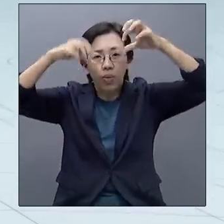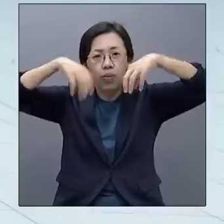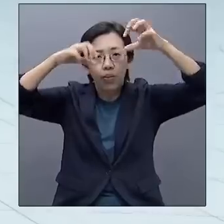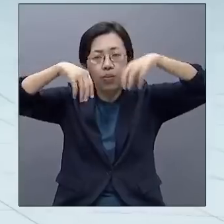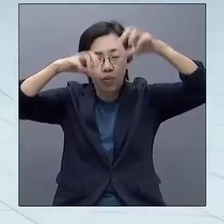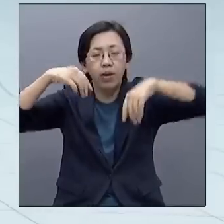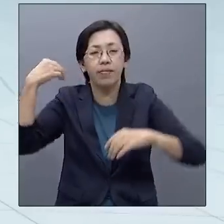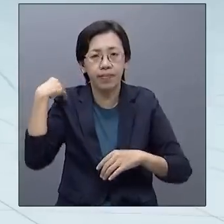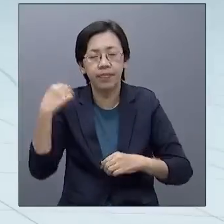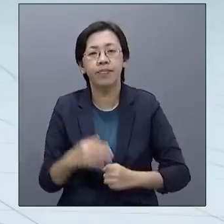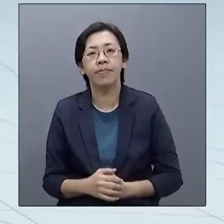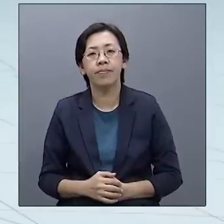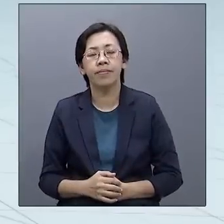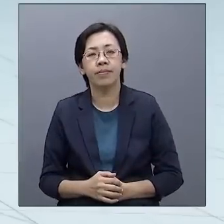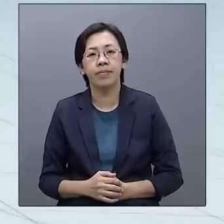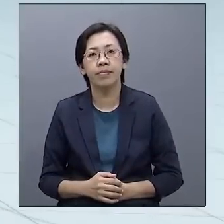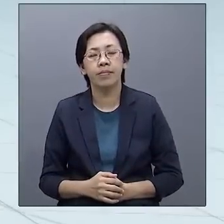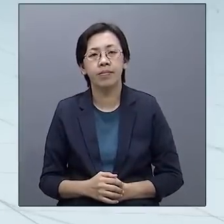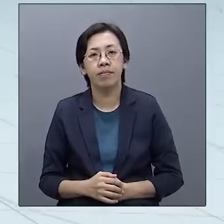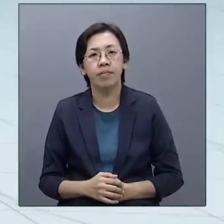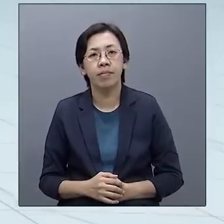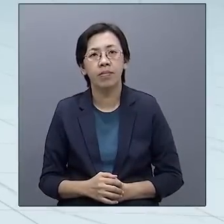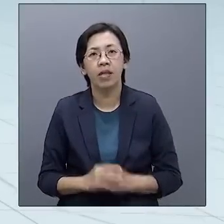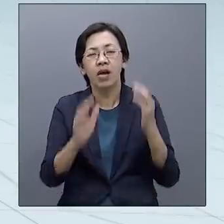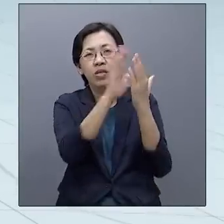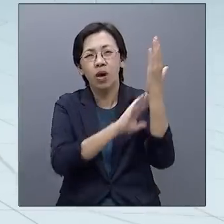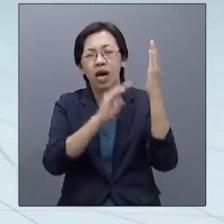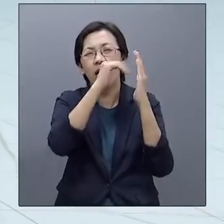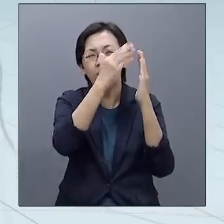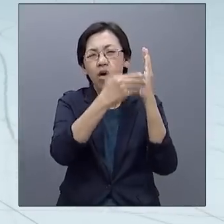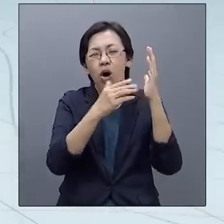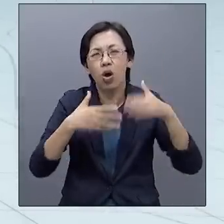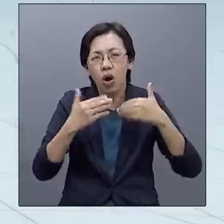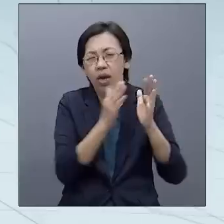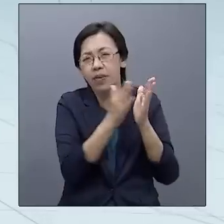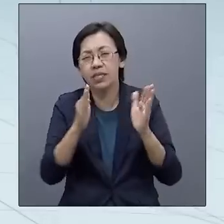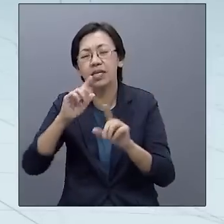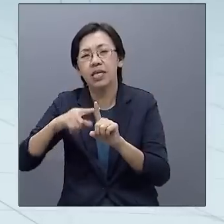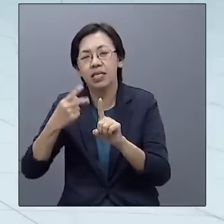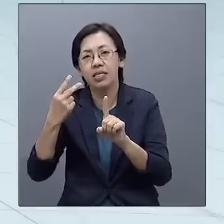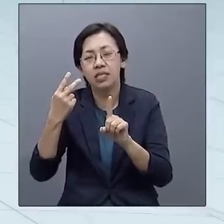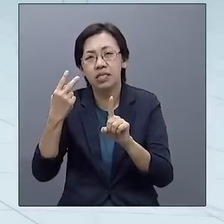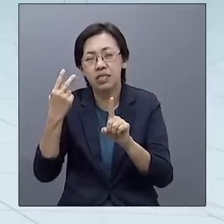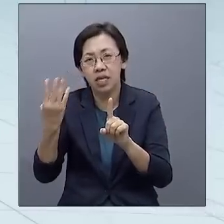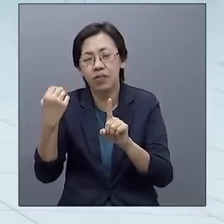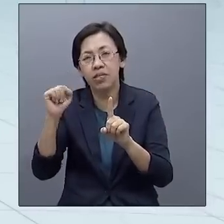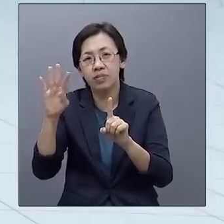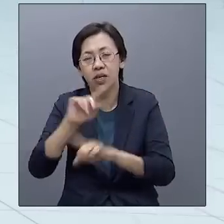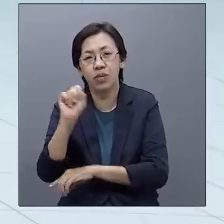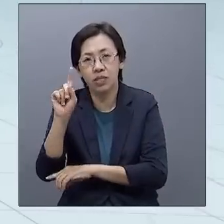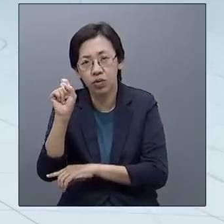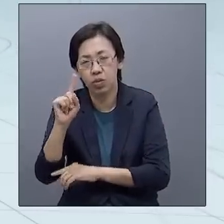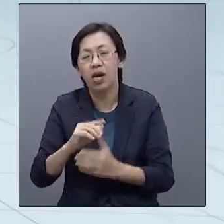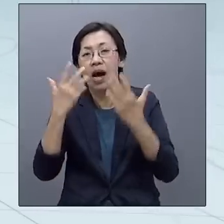ขึ้นด้วยเช่นกันค่ะในคาดว่าลักษณะอากาศเช่นนี้จะยังส่งผลไปจนถึงวันศุกร์ที่14เมษายนนี้นะคะหลังจากนั้นจะมีพายุฤดูร้